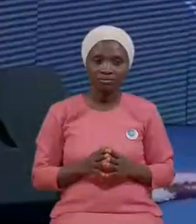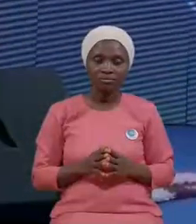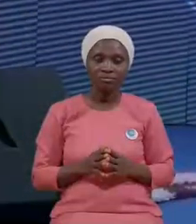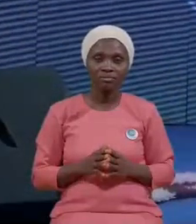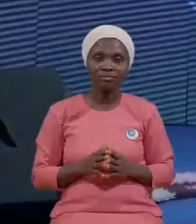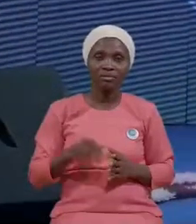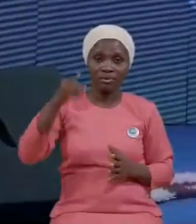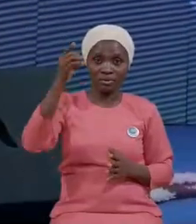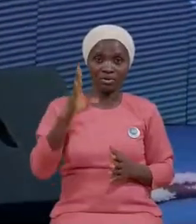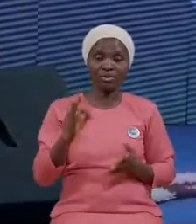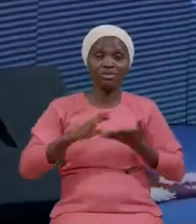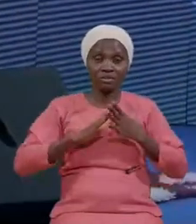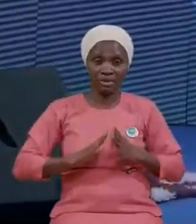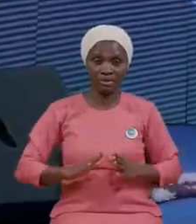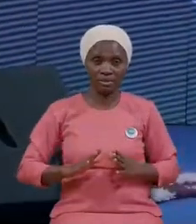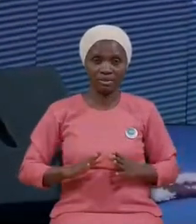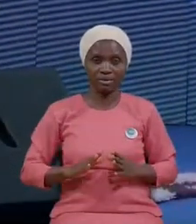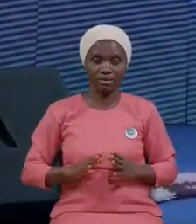paix.